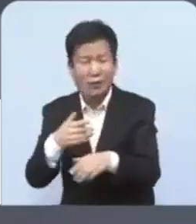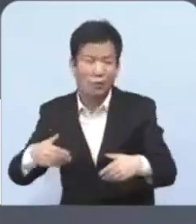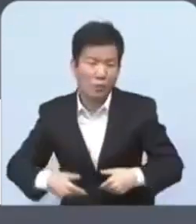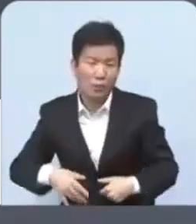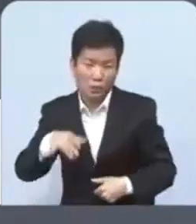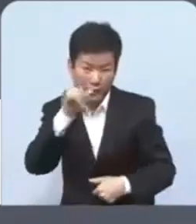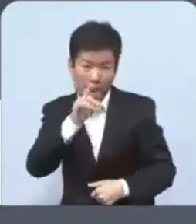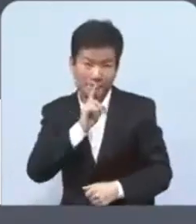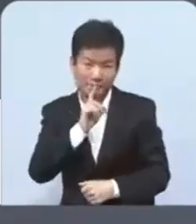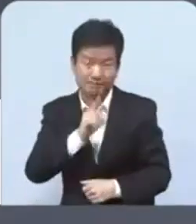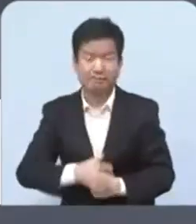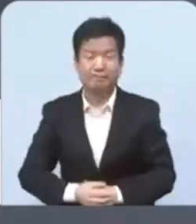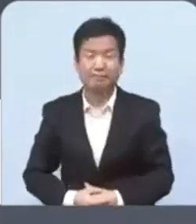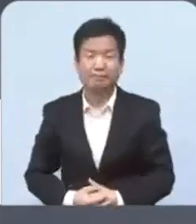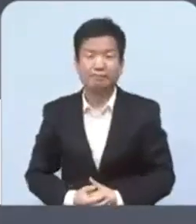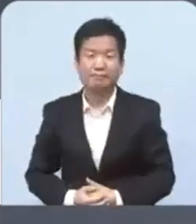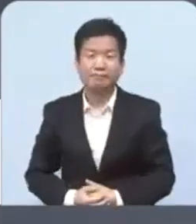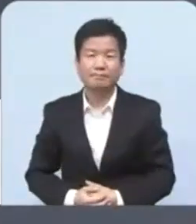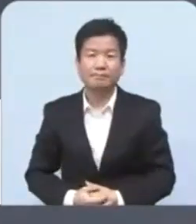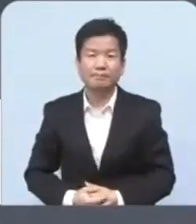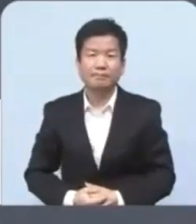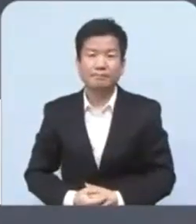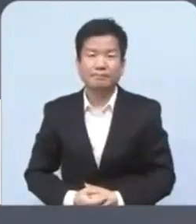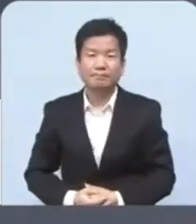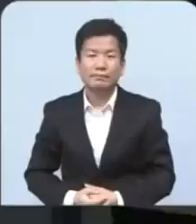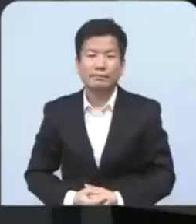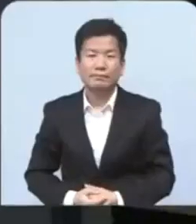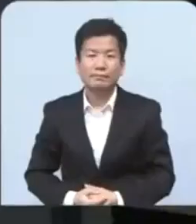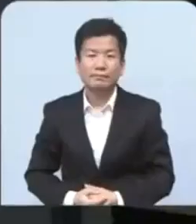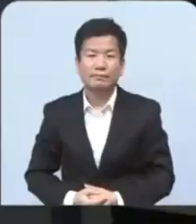나옵니다. 진희정 기자가 취재했습니다.